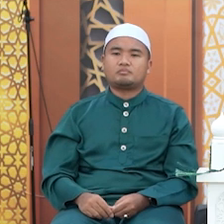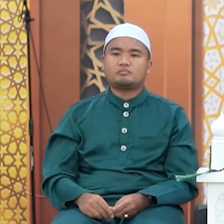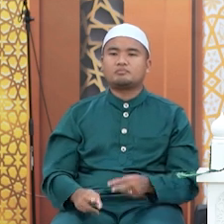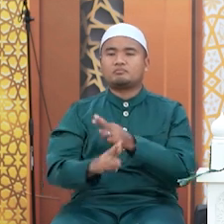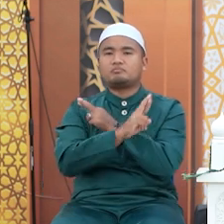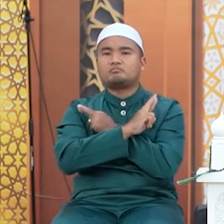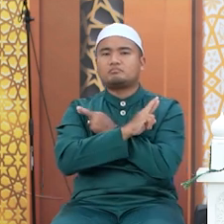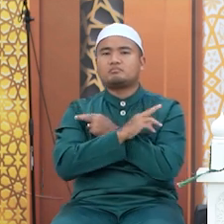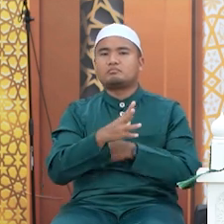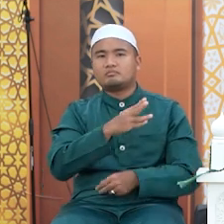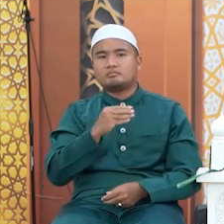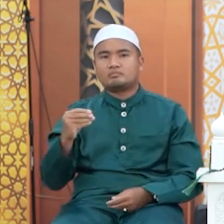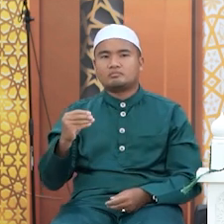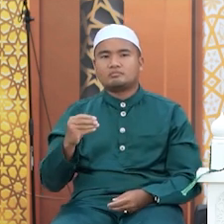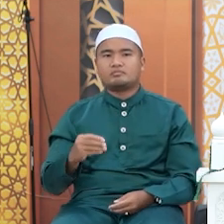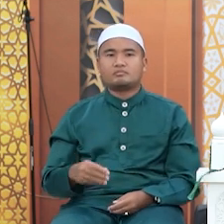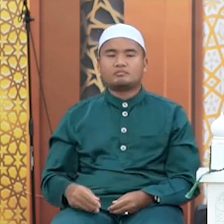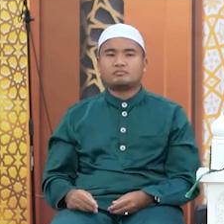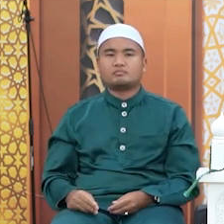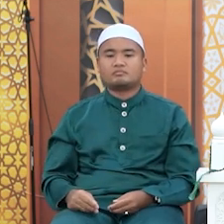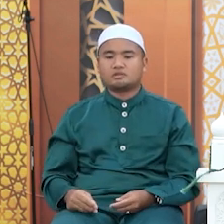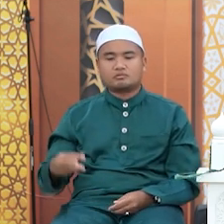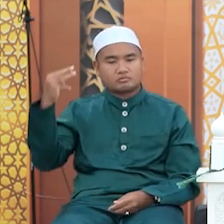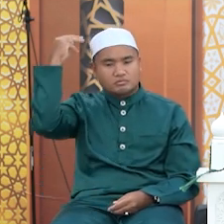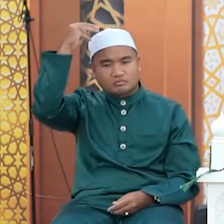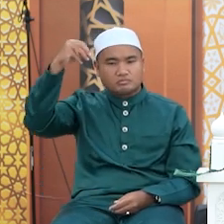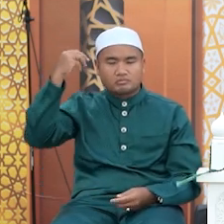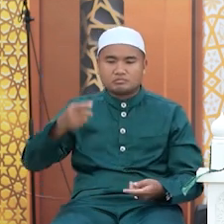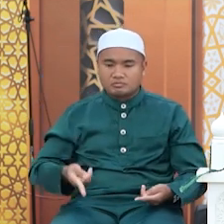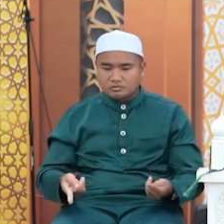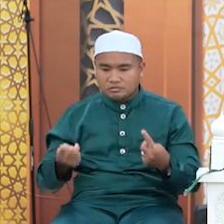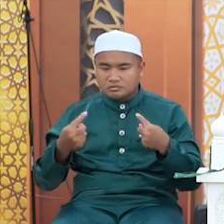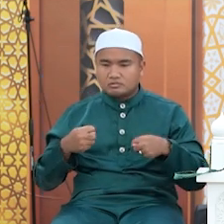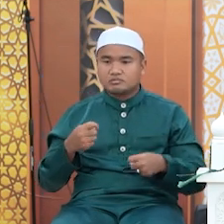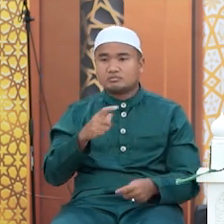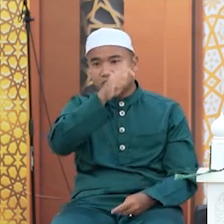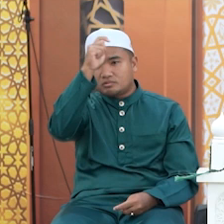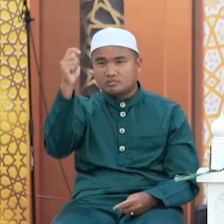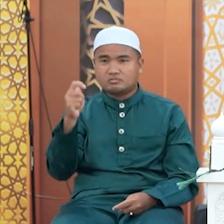dan bertanya kepada Nabi Muhammad sallallahu alaihi wasallam nak bayar cash kepada mereka